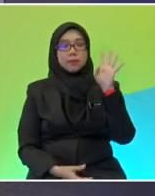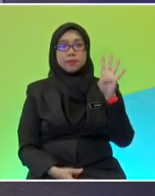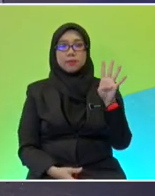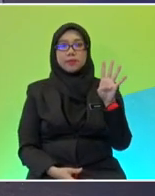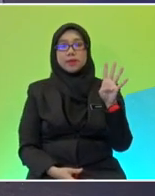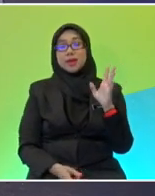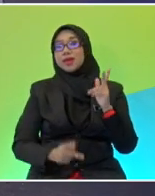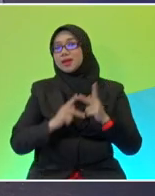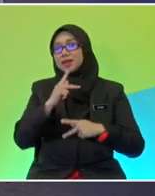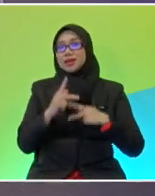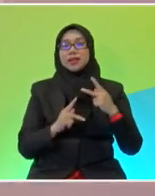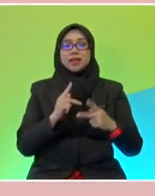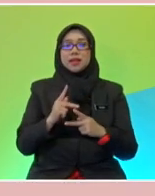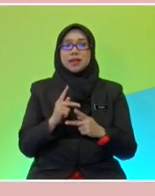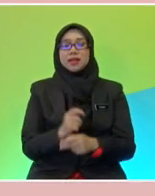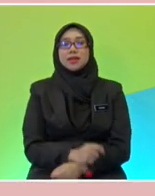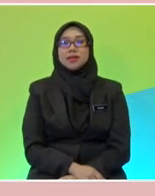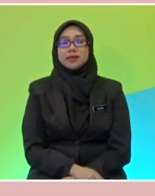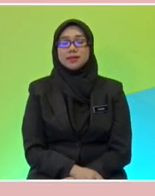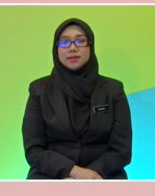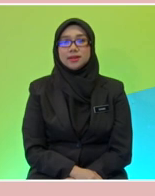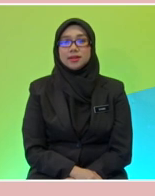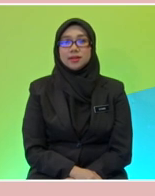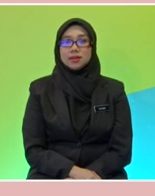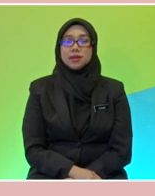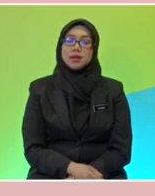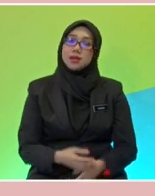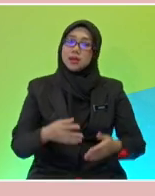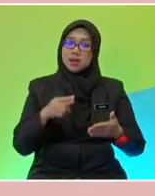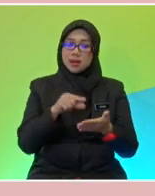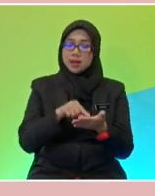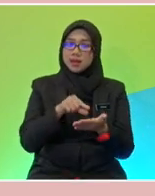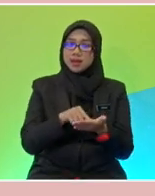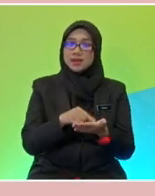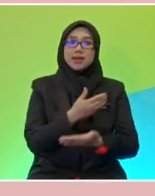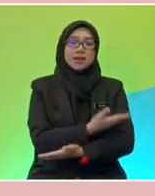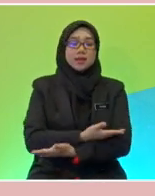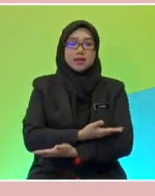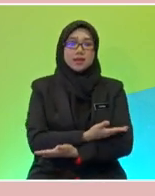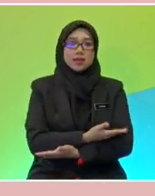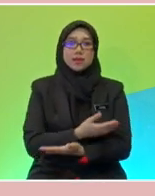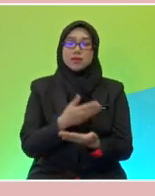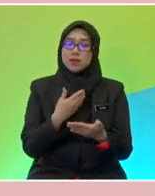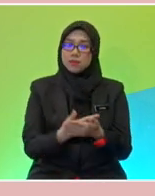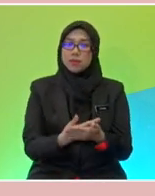lalu menetas anak ayam dan ayam dewasa